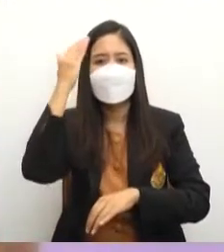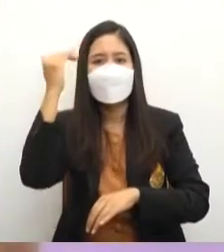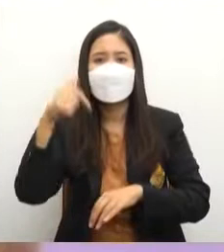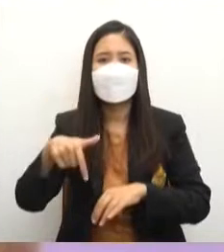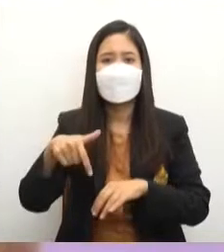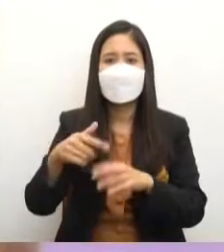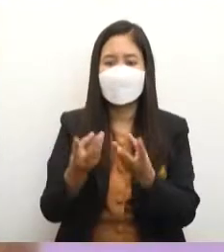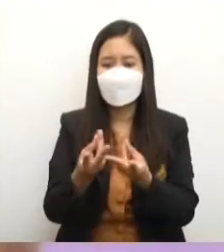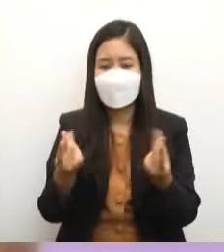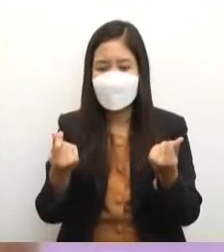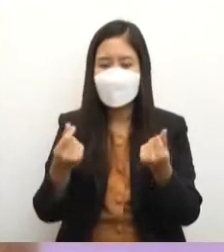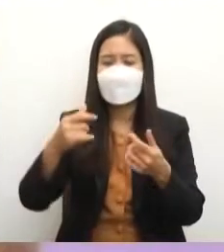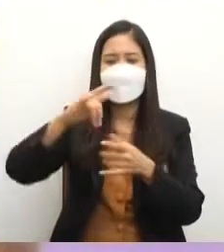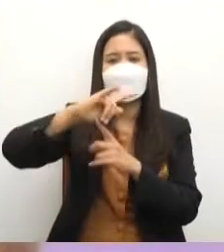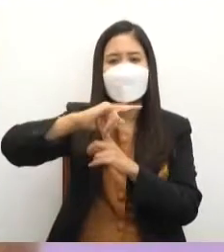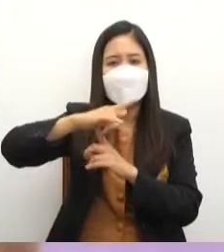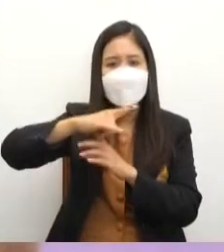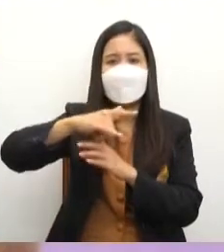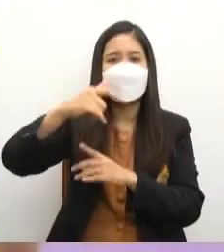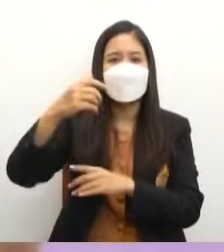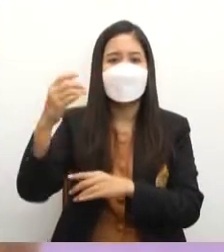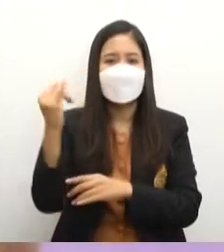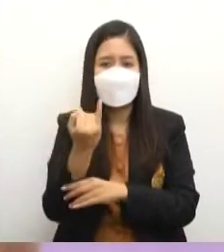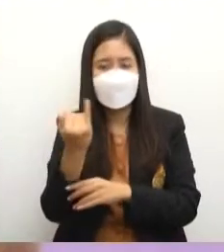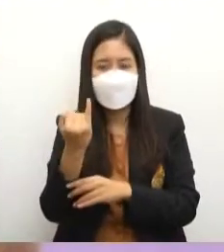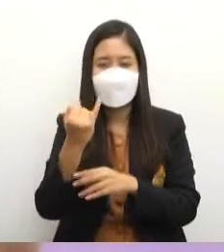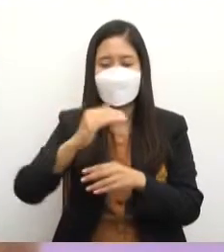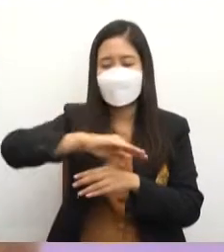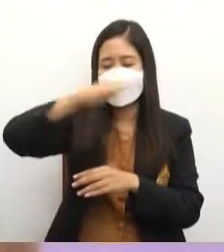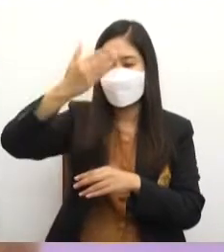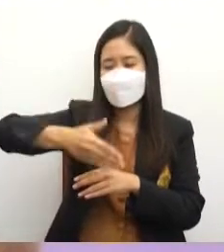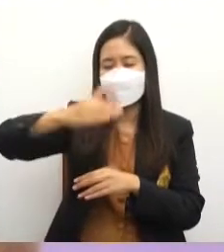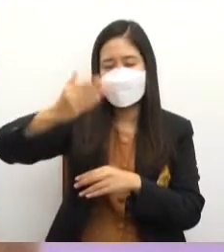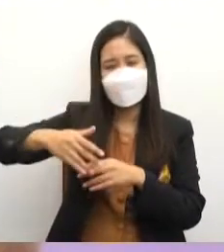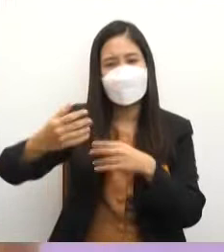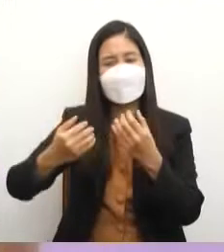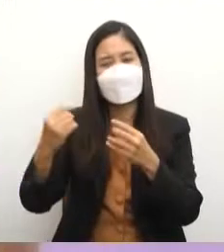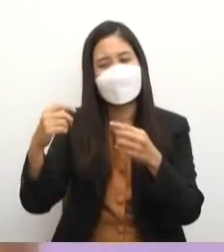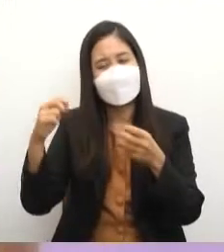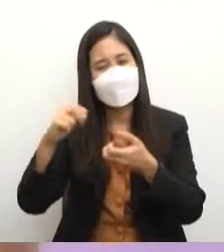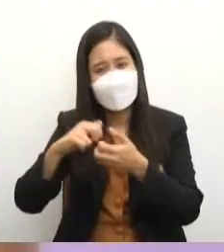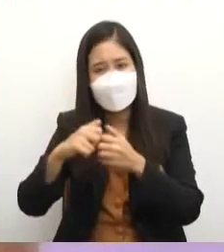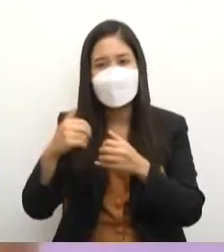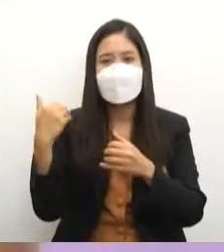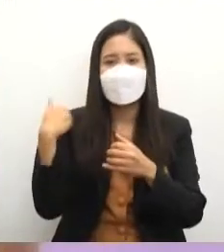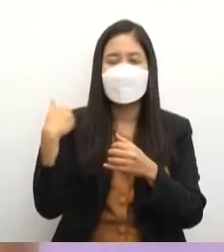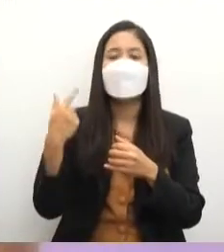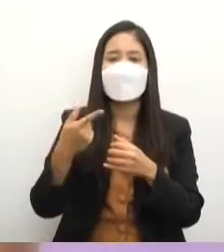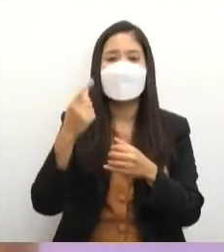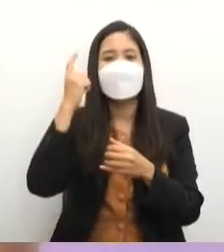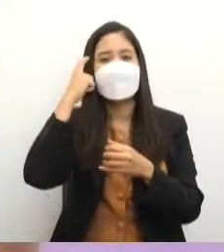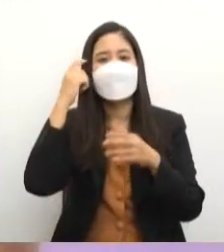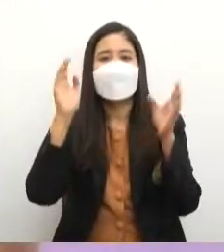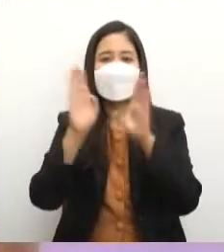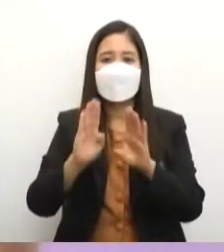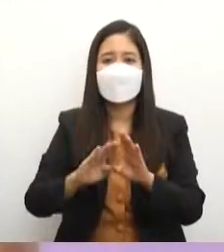สภาพสัญญาณไม่มีอินเทอร์เน็ตและอยู่บนดอยห่างไกลในพื้นที่สูงเราก็เลยคิดรูปแบบการจัดการเรียนรู้ของโรงเรียนของเร